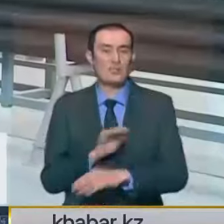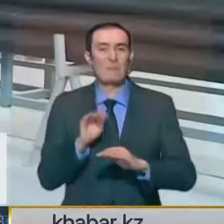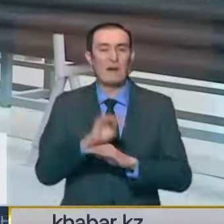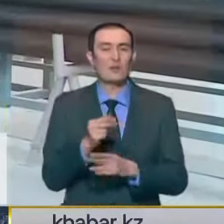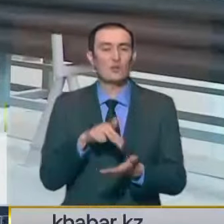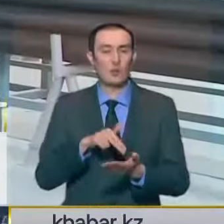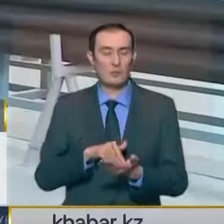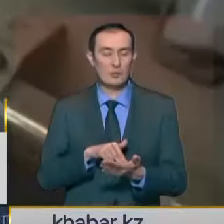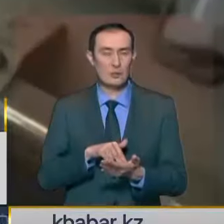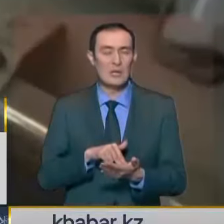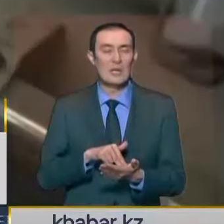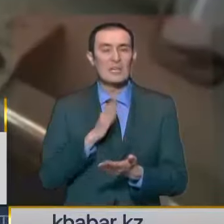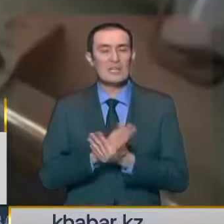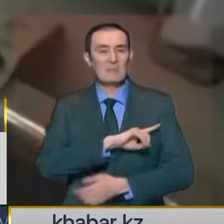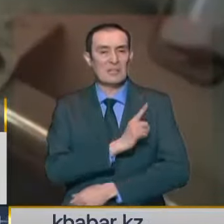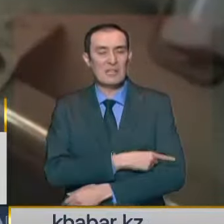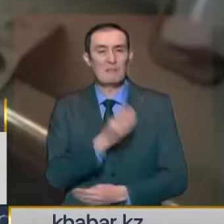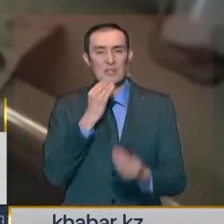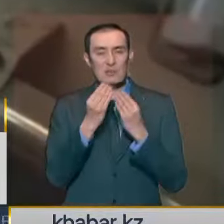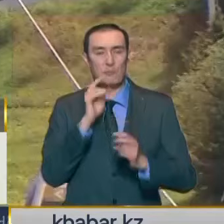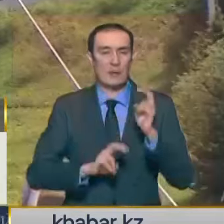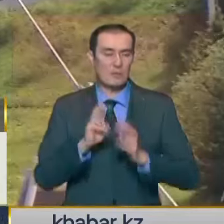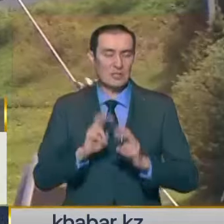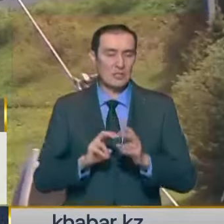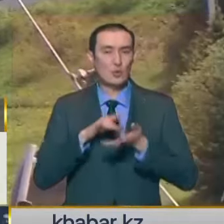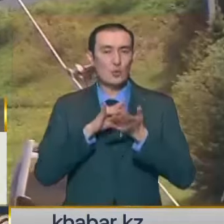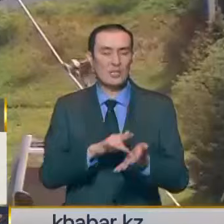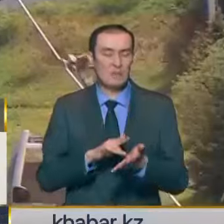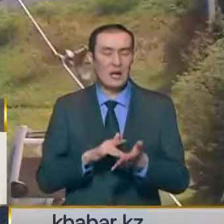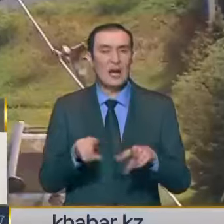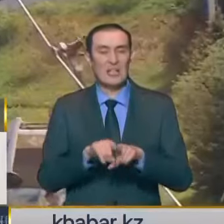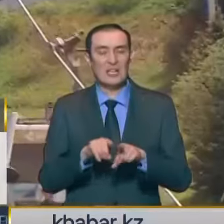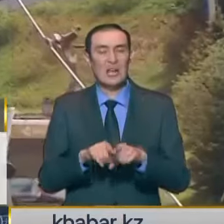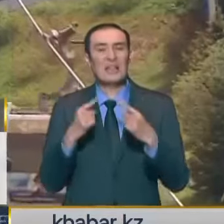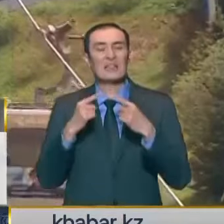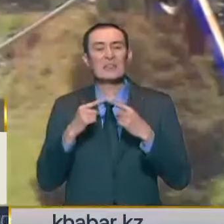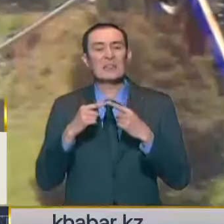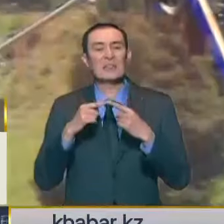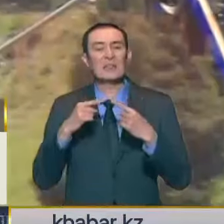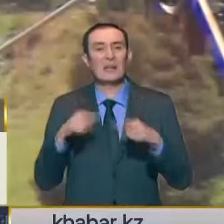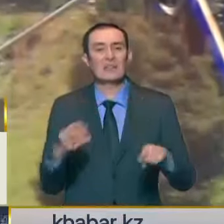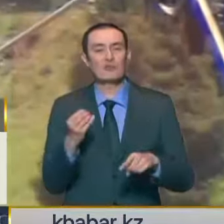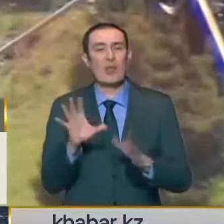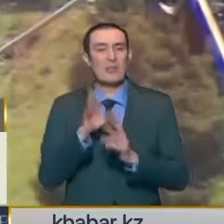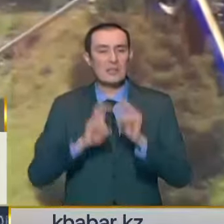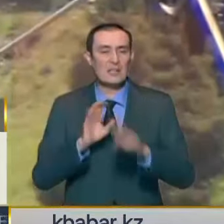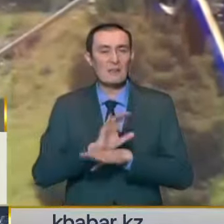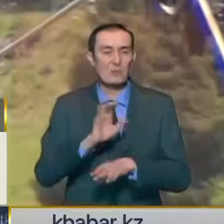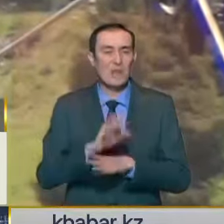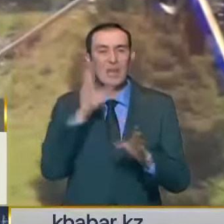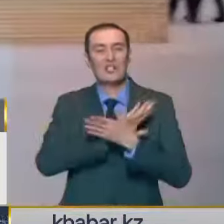добавленной стоимостью есть потенциал в пищевой промышленности туризме и альтернативной энергетики это производство